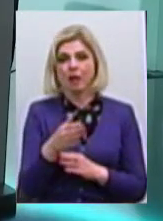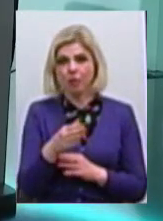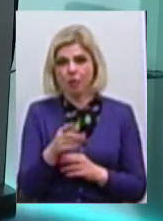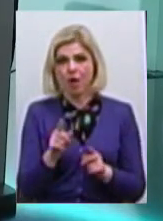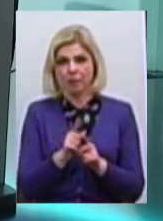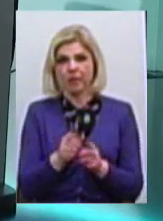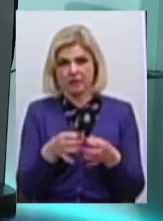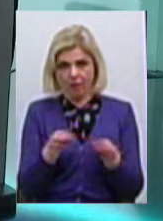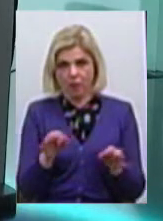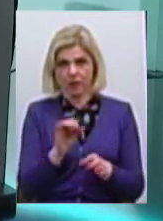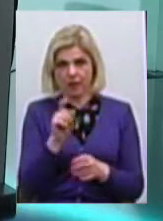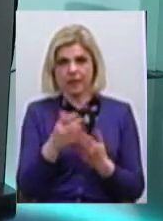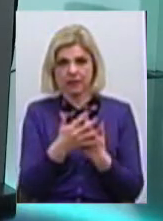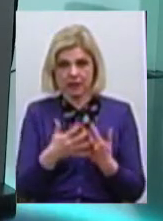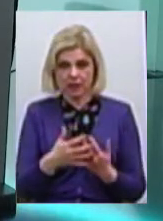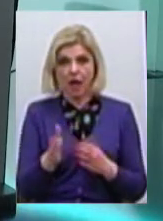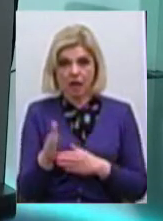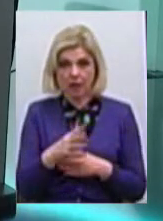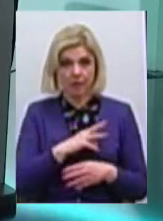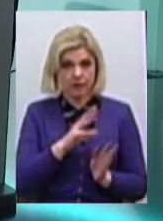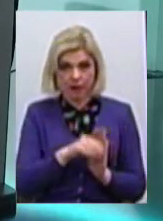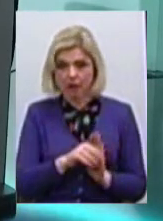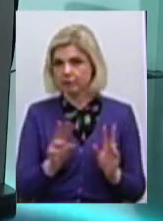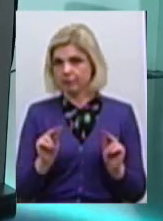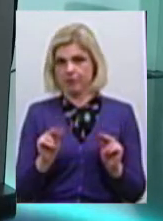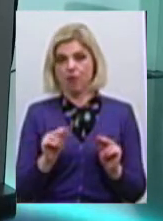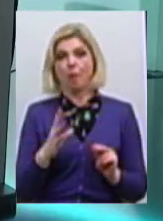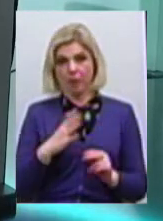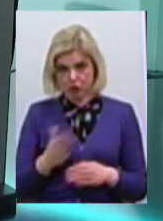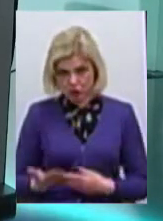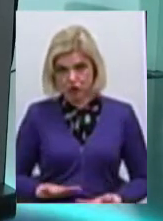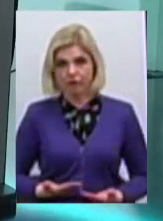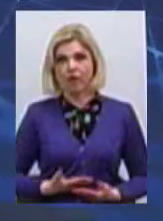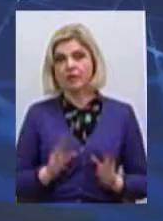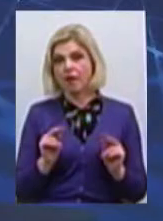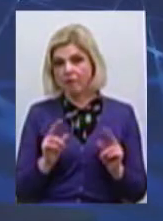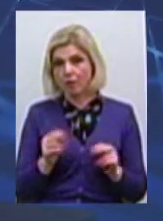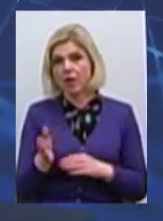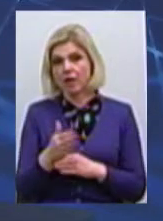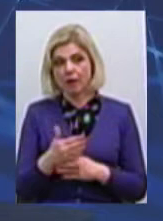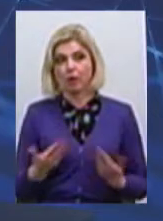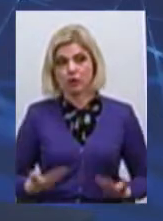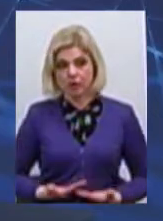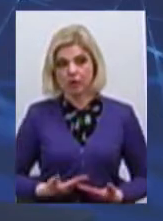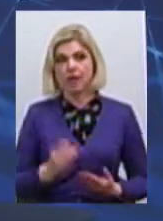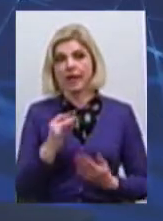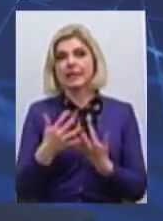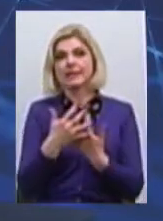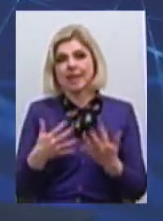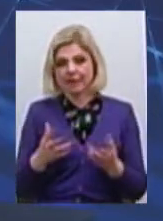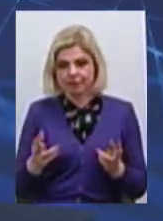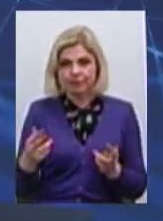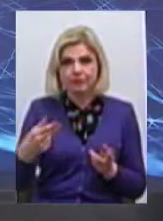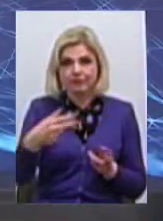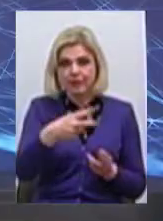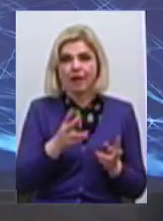оскільки... Вона загинула вже? Ні, ні, вона була жива, слава Богу, вона була жива, і вирізали сіток,